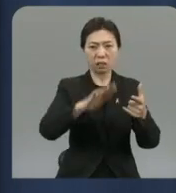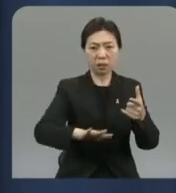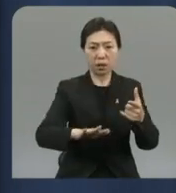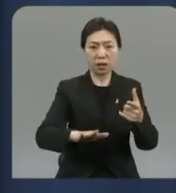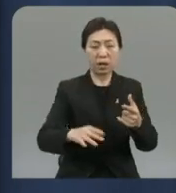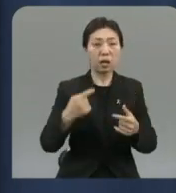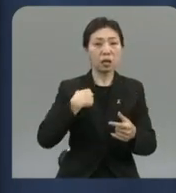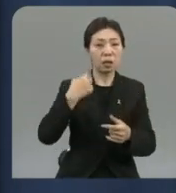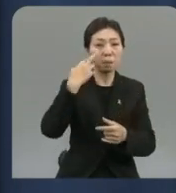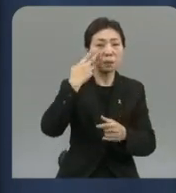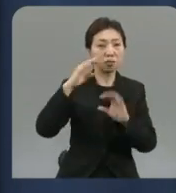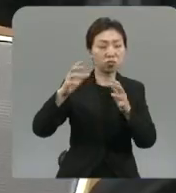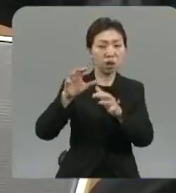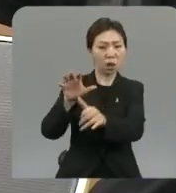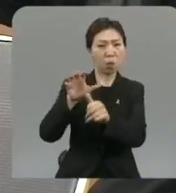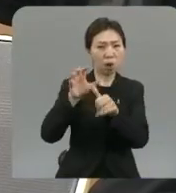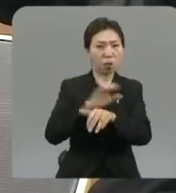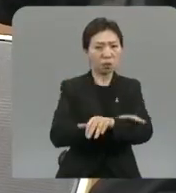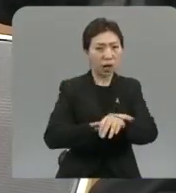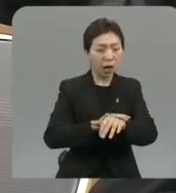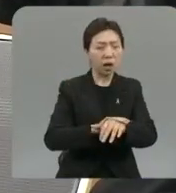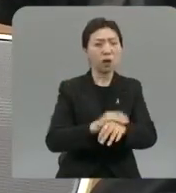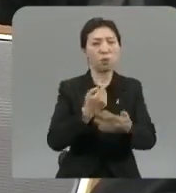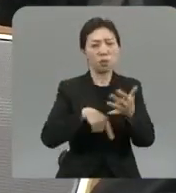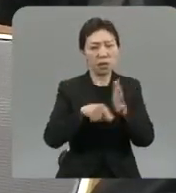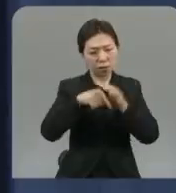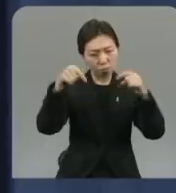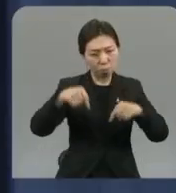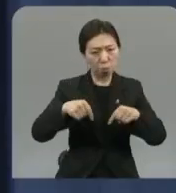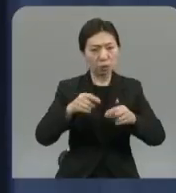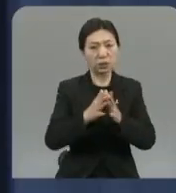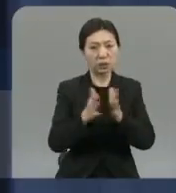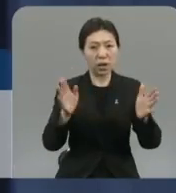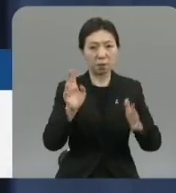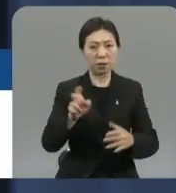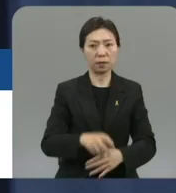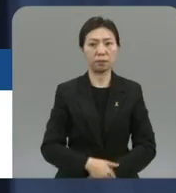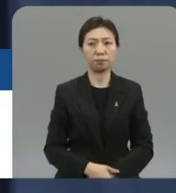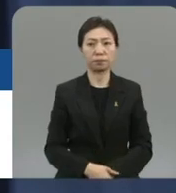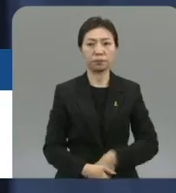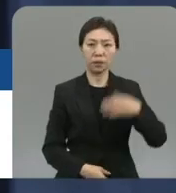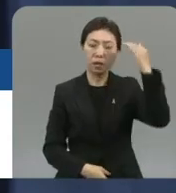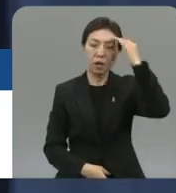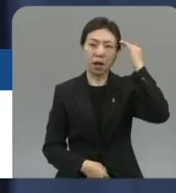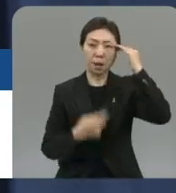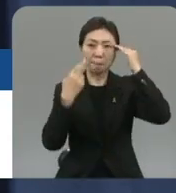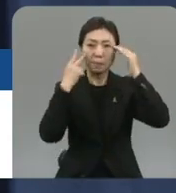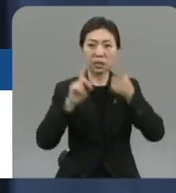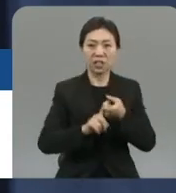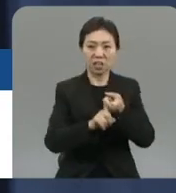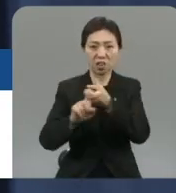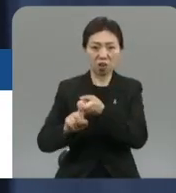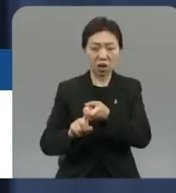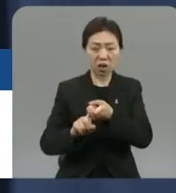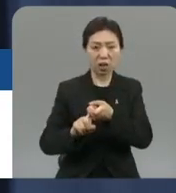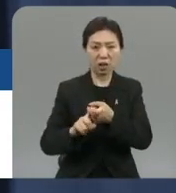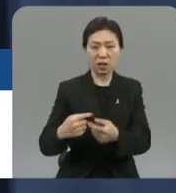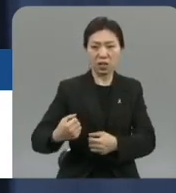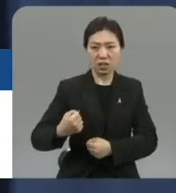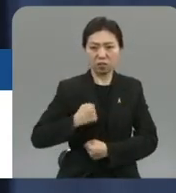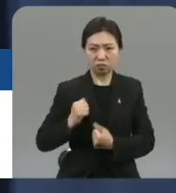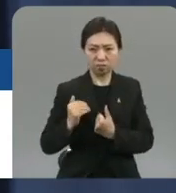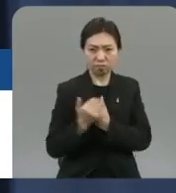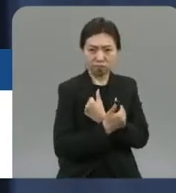実効的な教科ですユン大統領は訪米前のロイター通信とのインタビューで